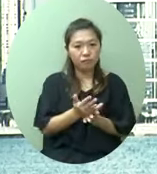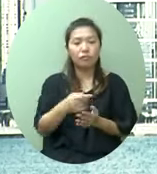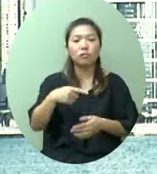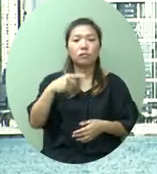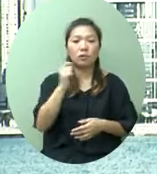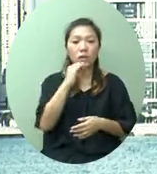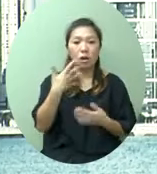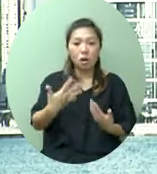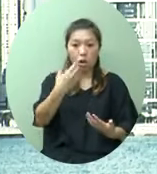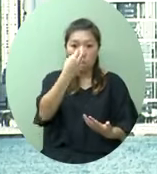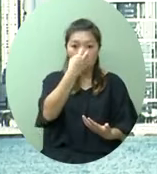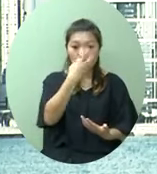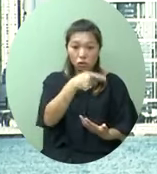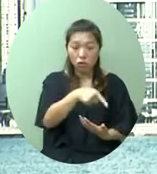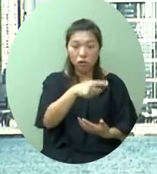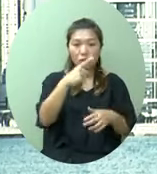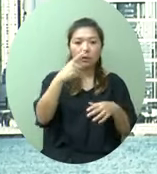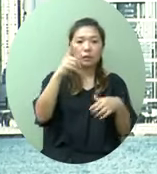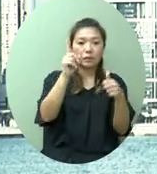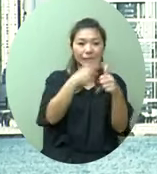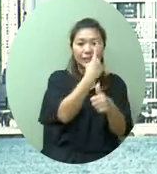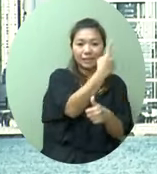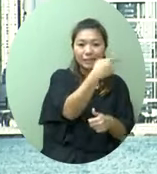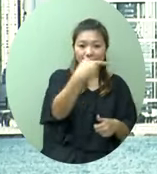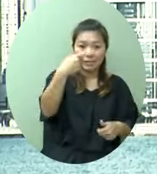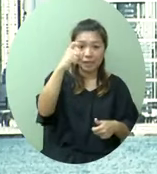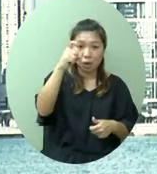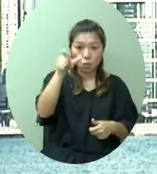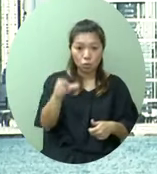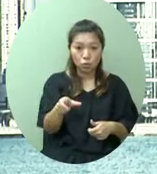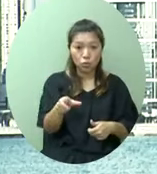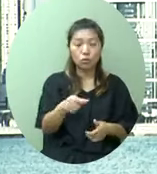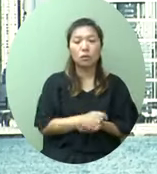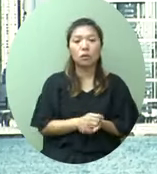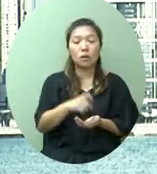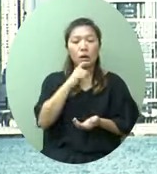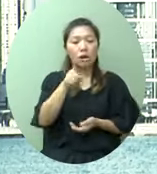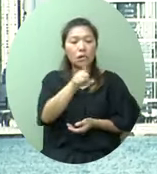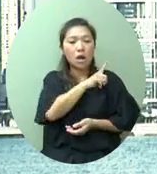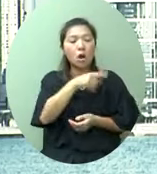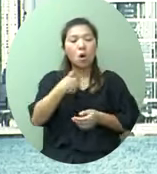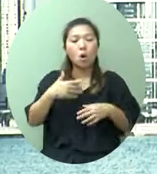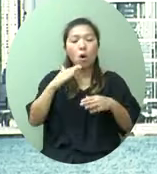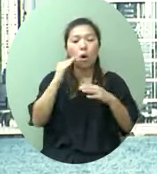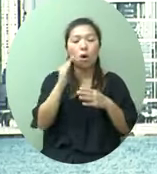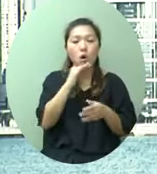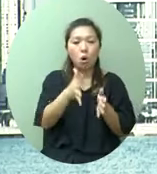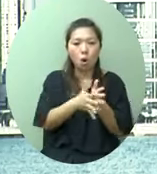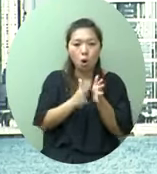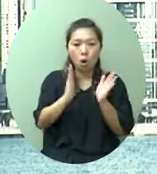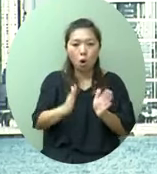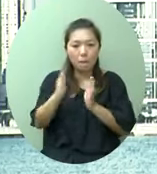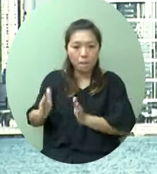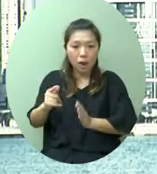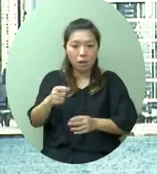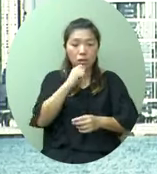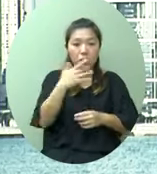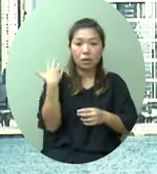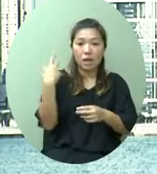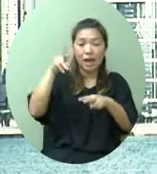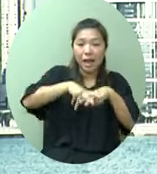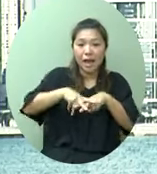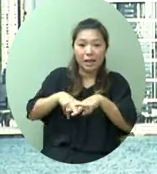在頭九個月由我們安排的亞洲國際債券的量咧，係比同期